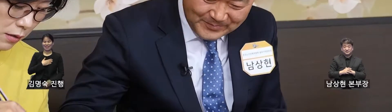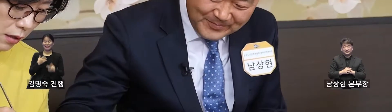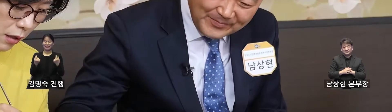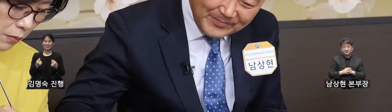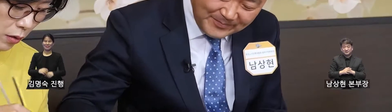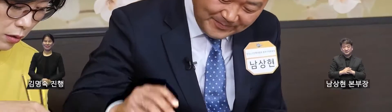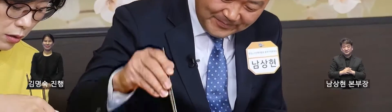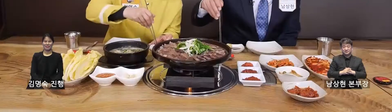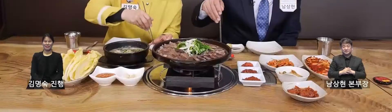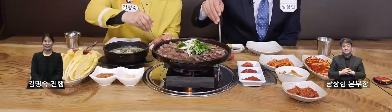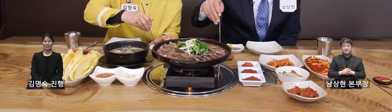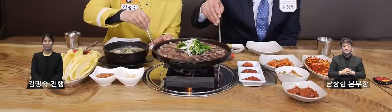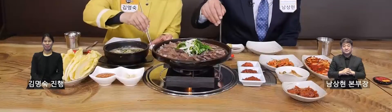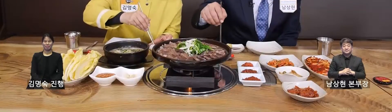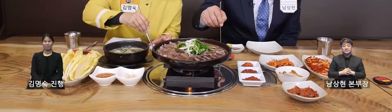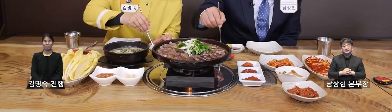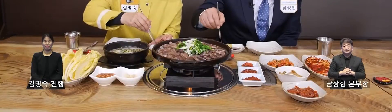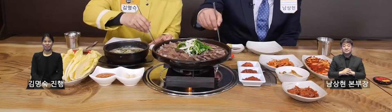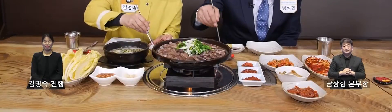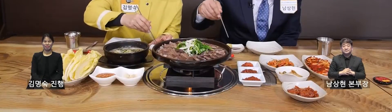알겠습니다. 여기 한번.